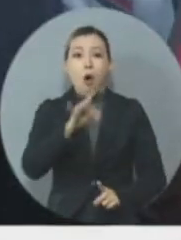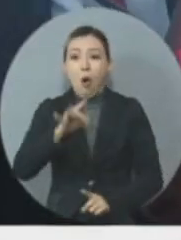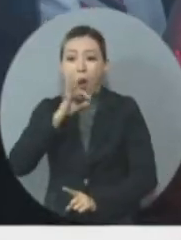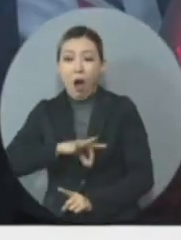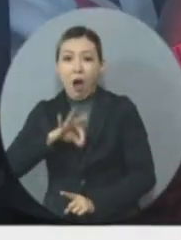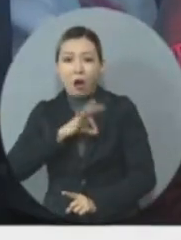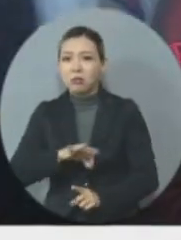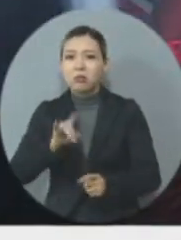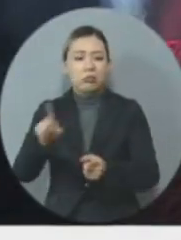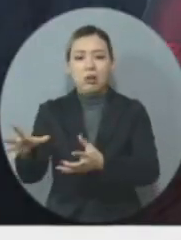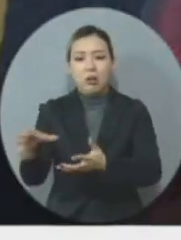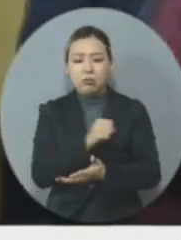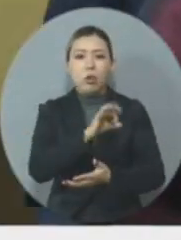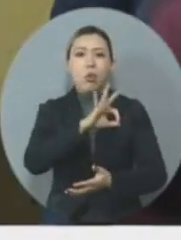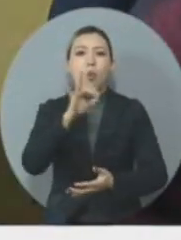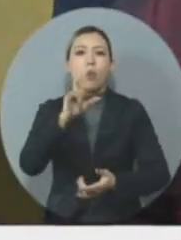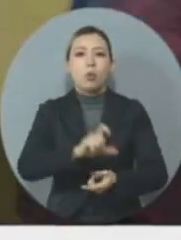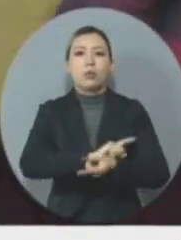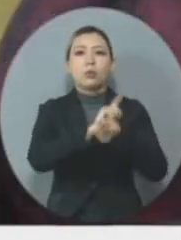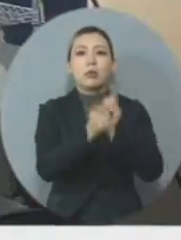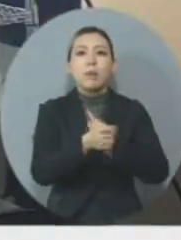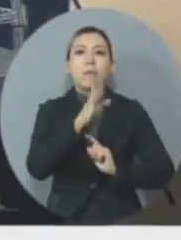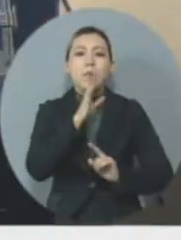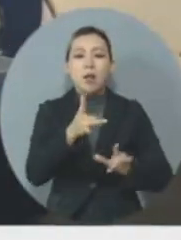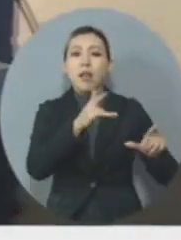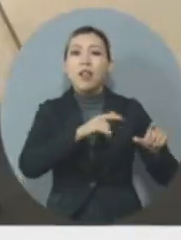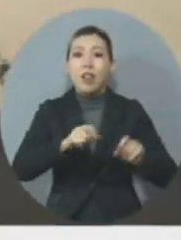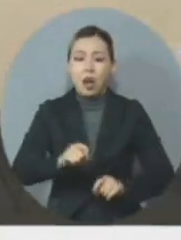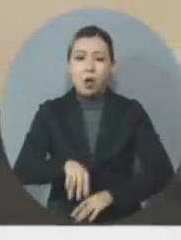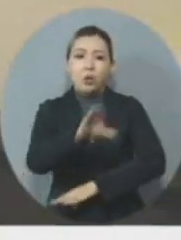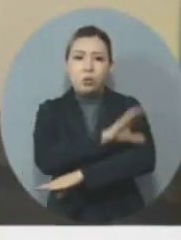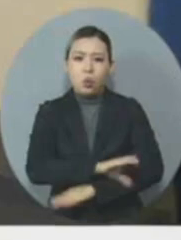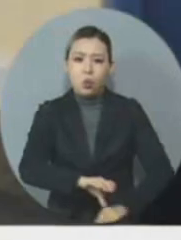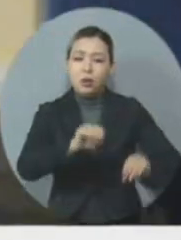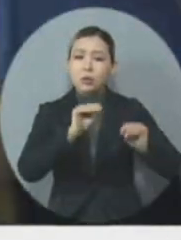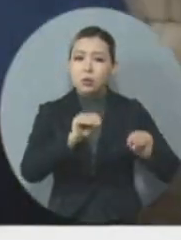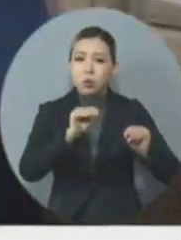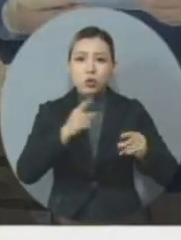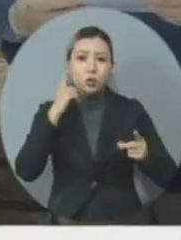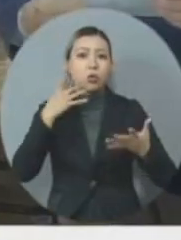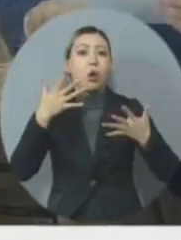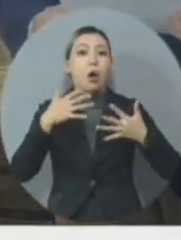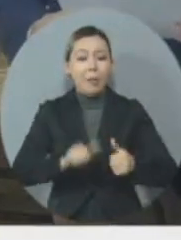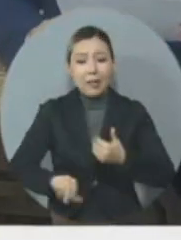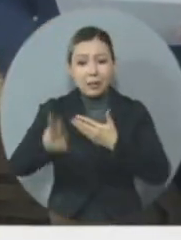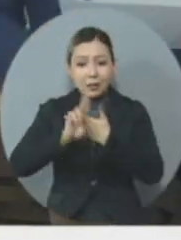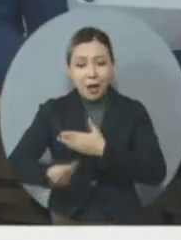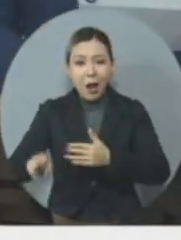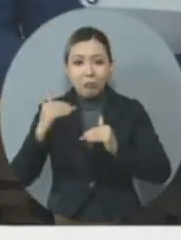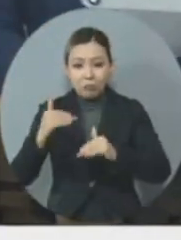нөхцлөөр гэрээ байгуулж байгаа юм байна. Эдгээр иргэдэд сургалт сурталчилгааны ажлыг зохион байгуулж цаашид үйлдвэрлсэн бараа